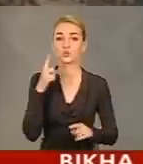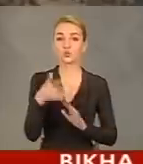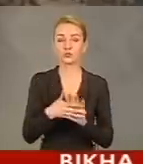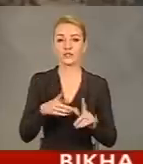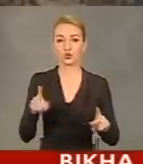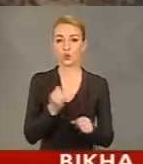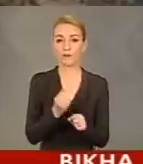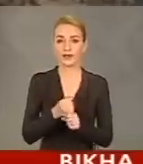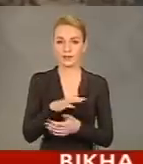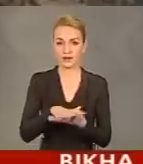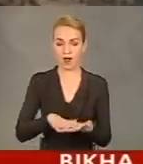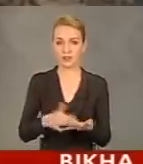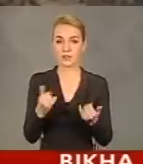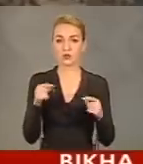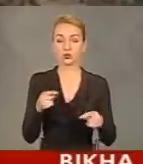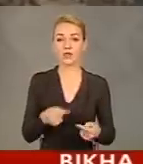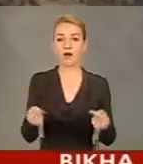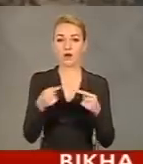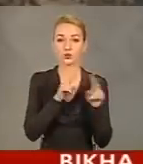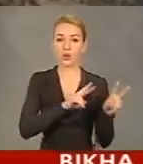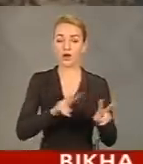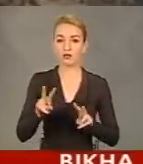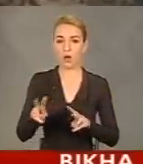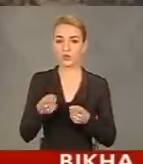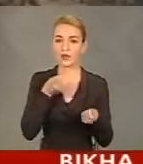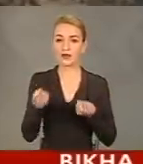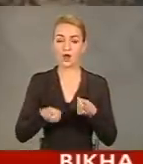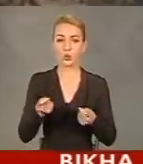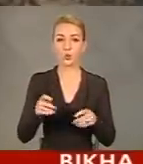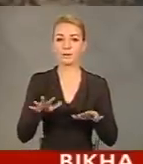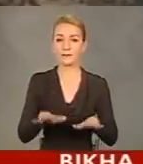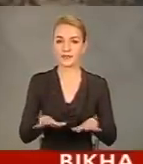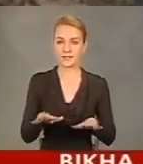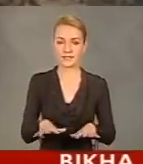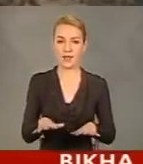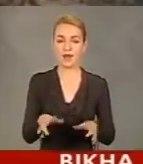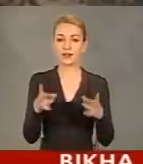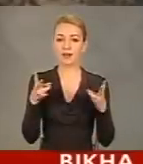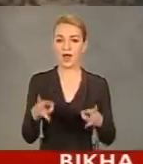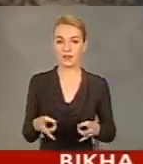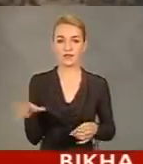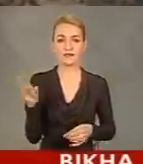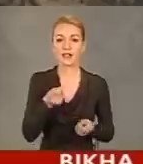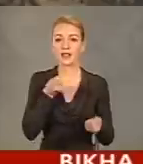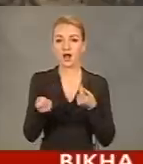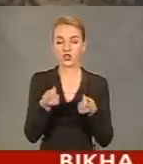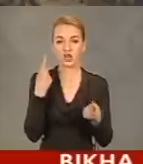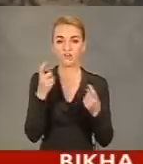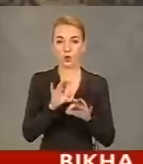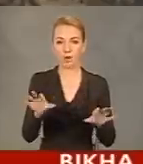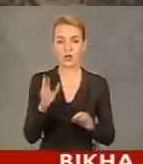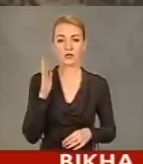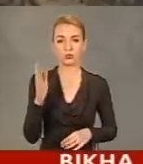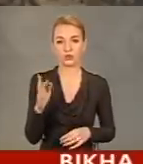що робити далі. Зараз тут якраз оглядають дуже ретельно місце трагедії. Вся детальніша інформація вже